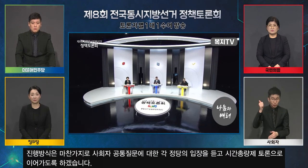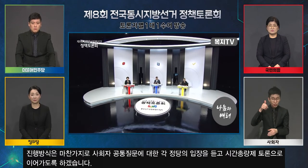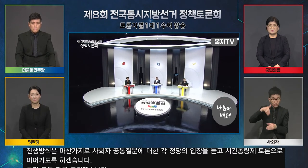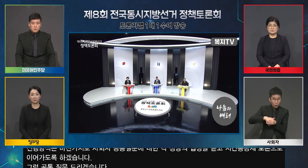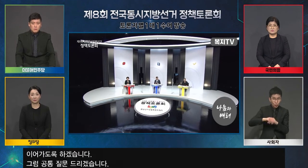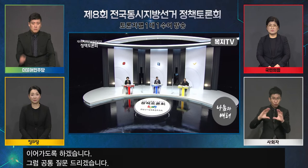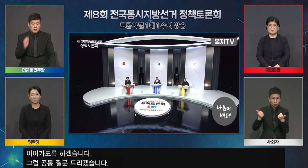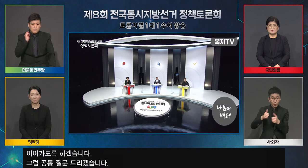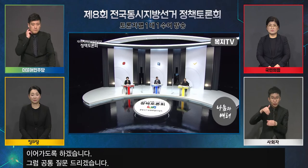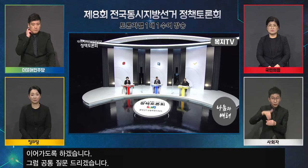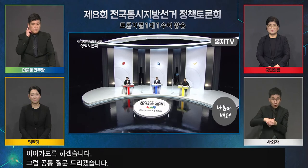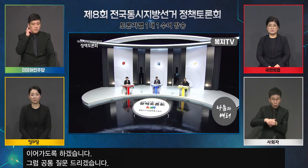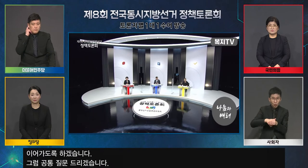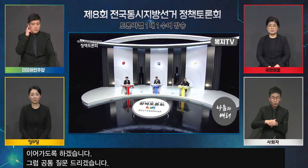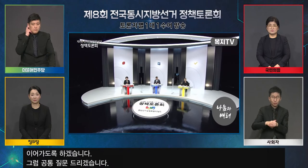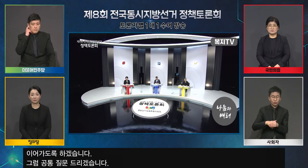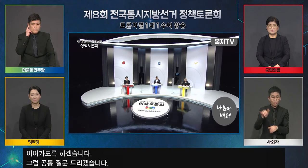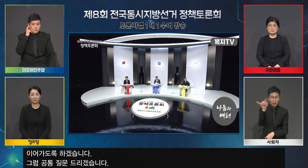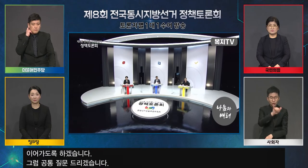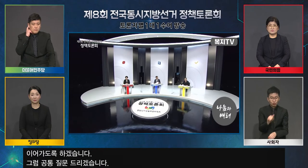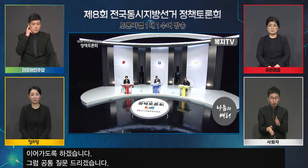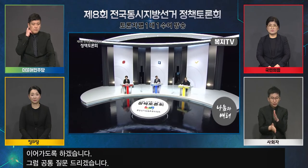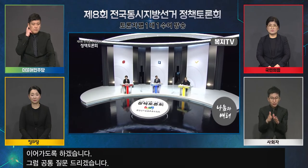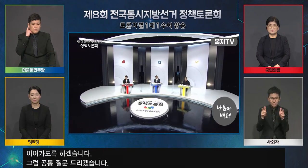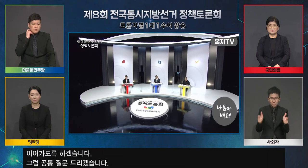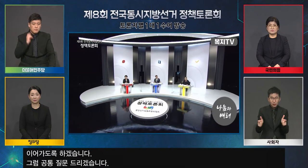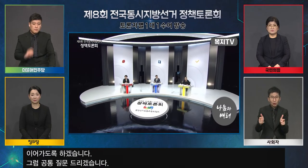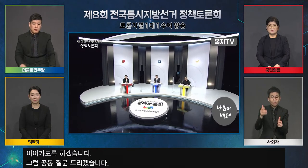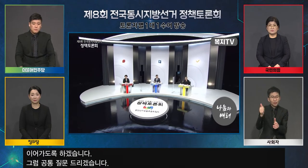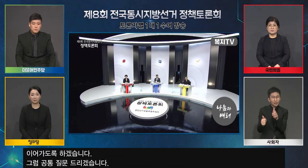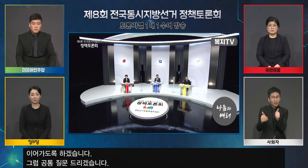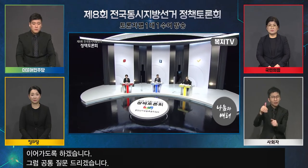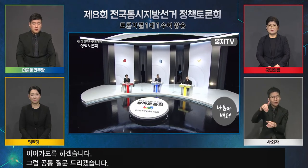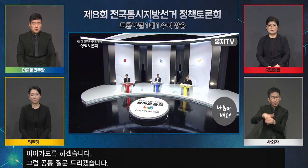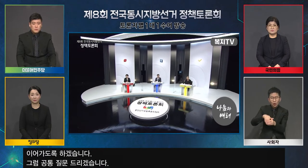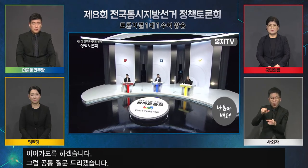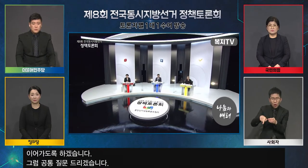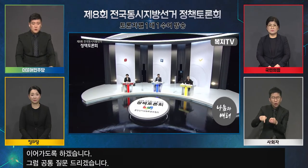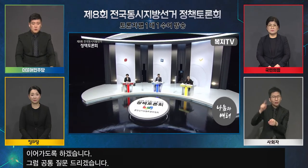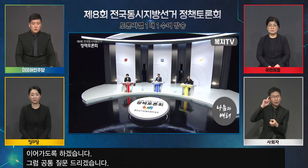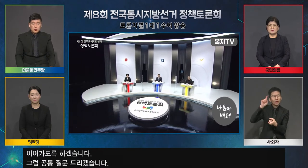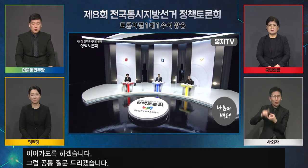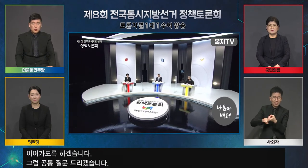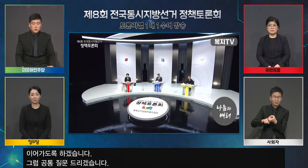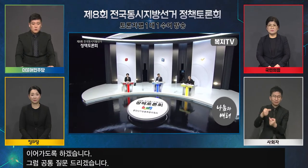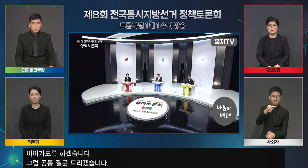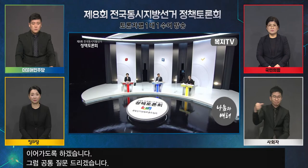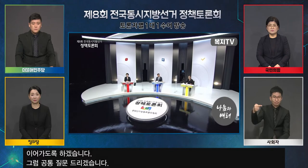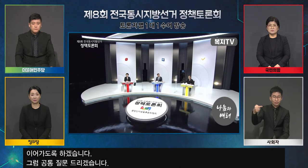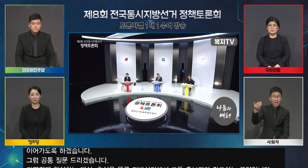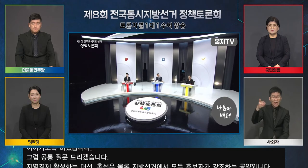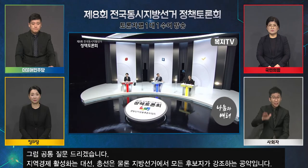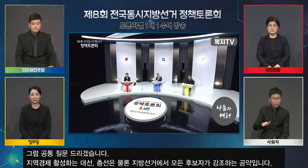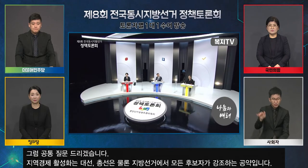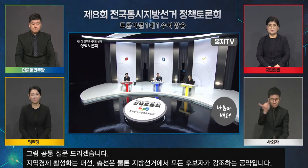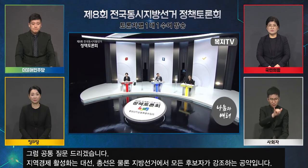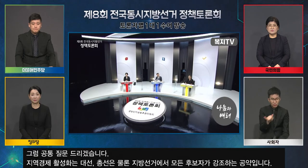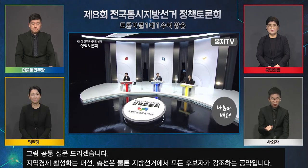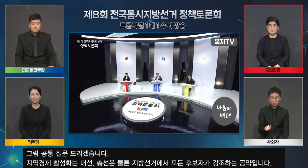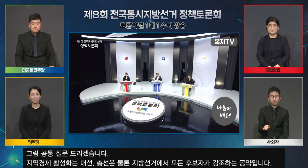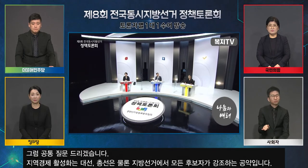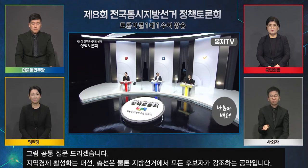지방선거에서 모든 후보자가 강조하는 공약입니다. 하지만 과도한 지역 불균형 현상은